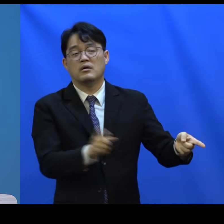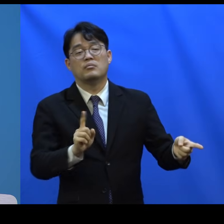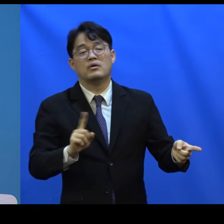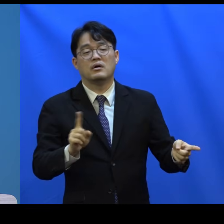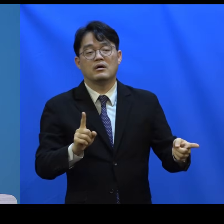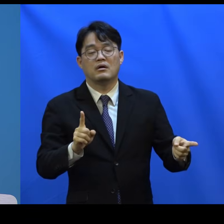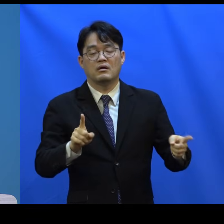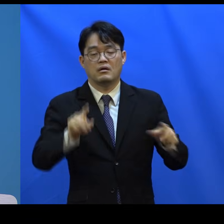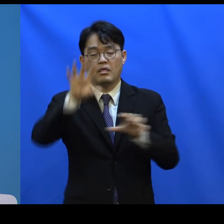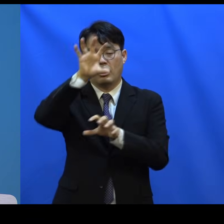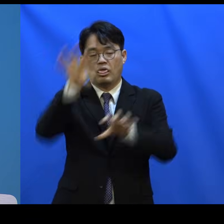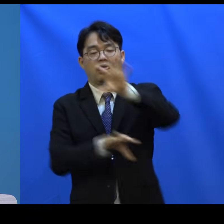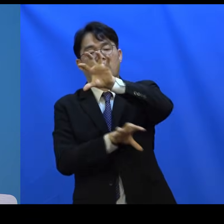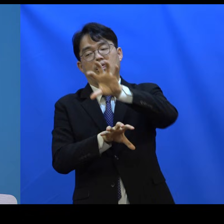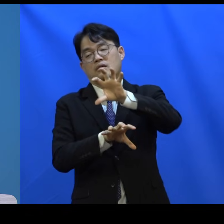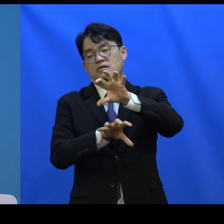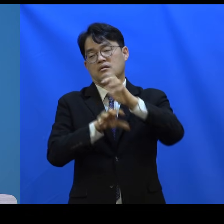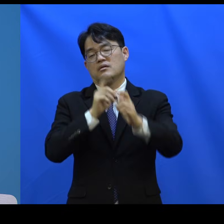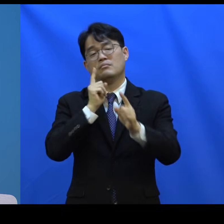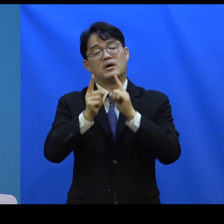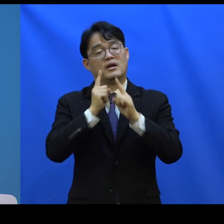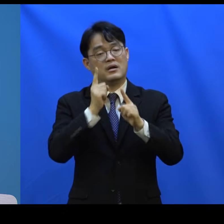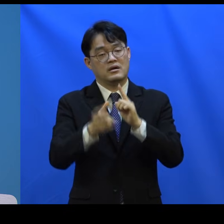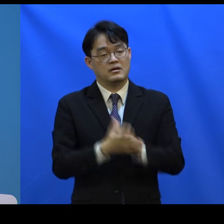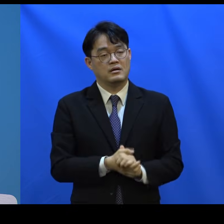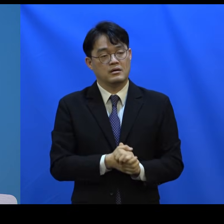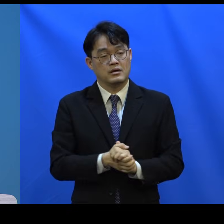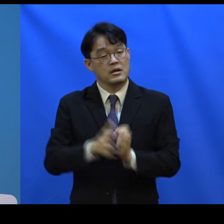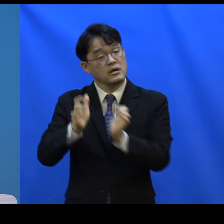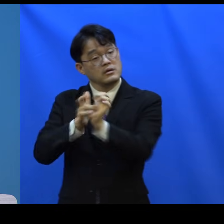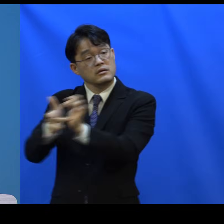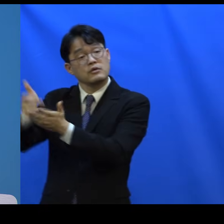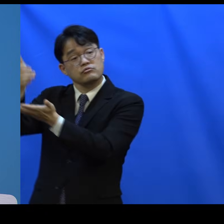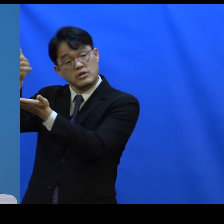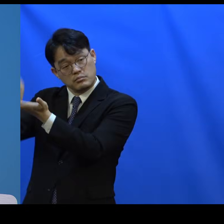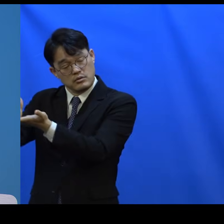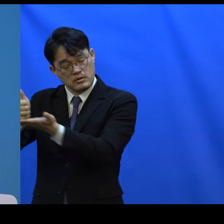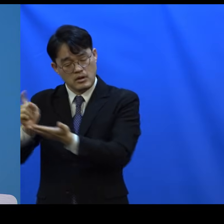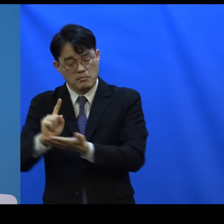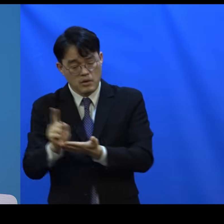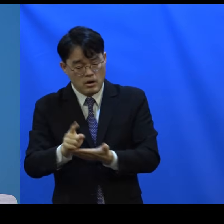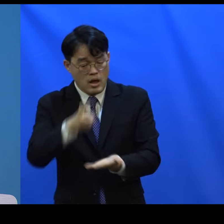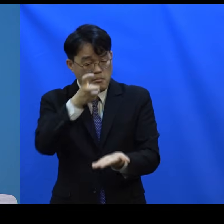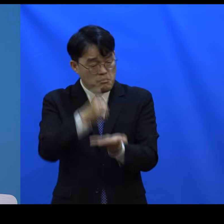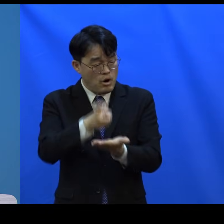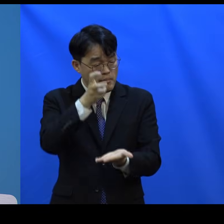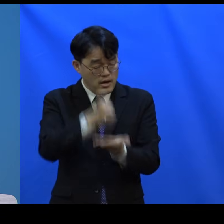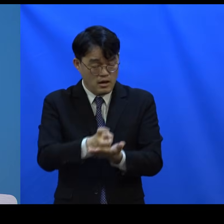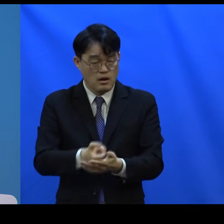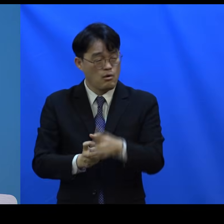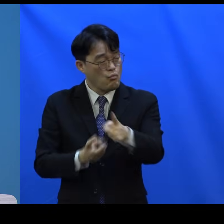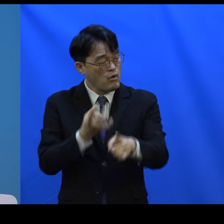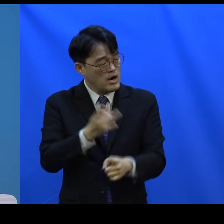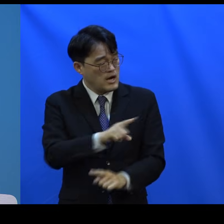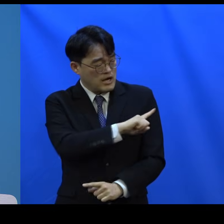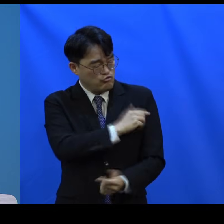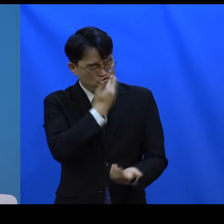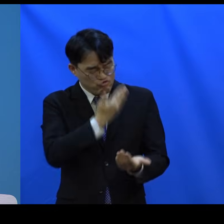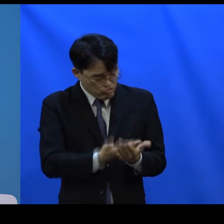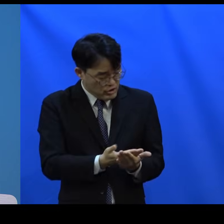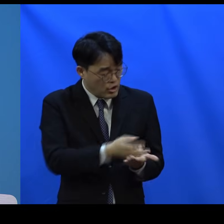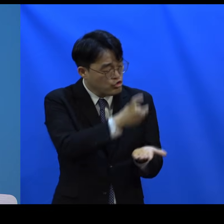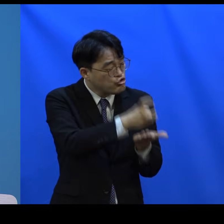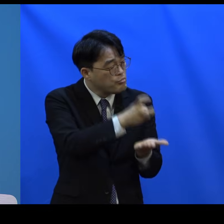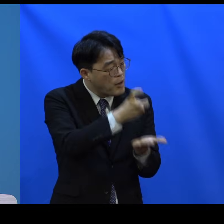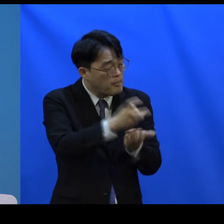법 자체보다 법 정신을 강조하셨어요. 그 법 정신의 핵심이 뭐라고요? 사랑이다. 그 사랑의 핵심은 결국은